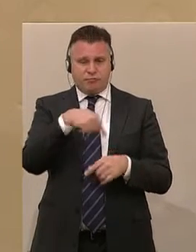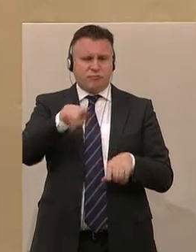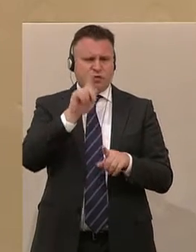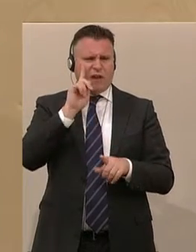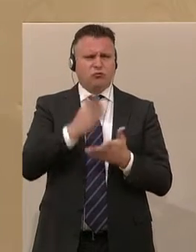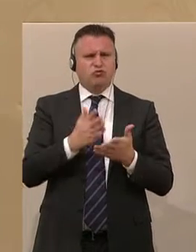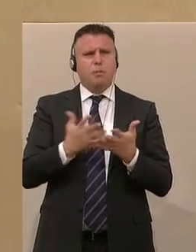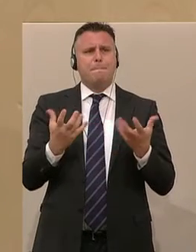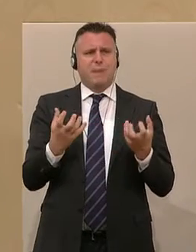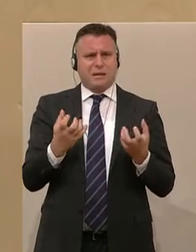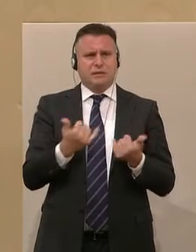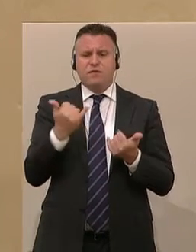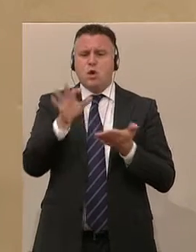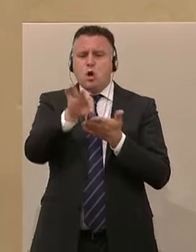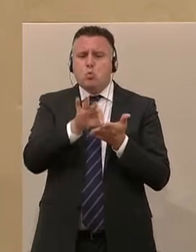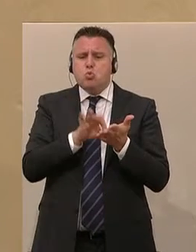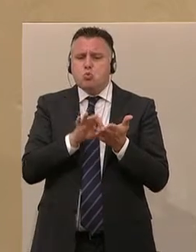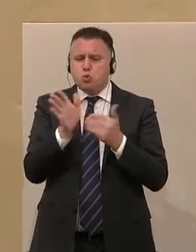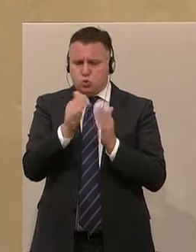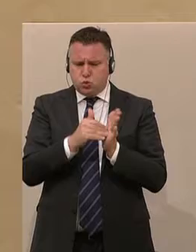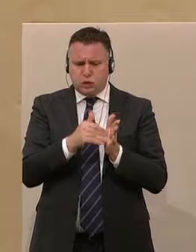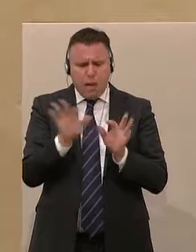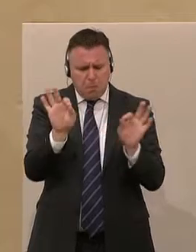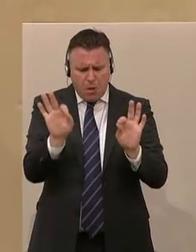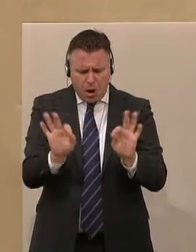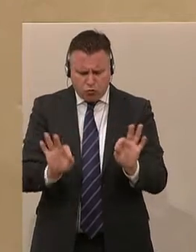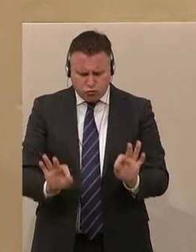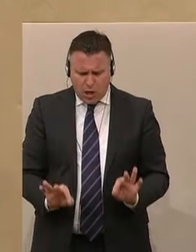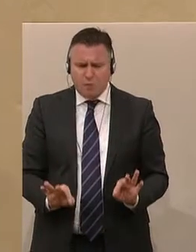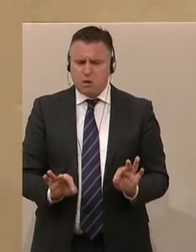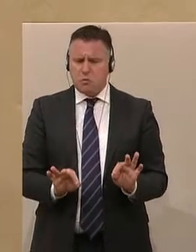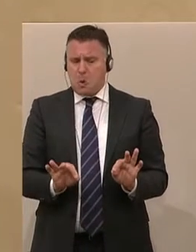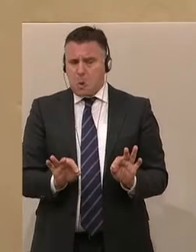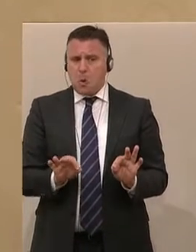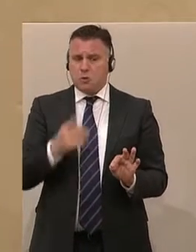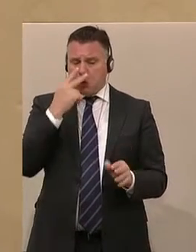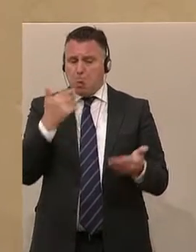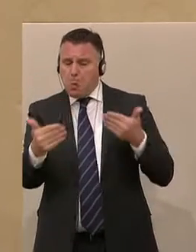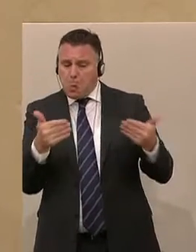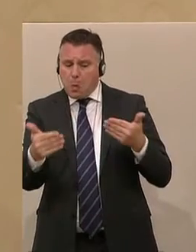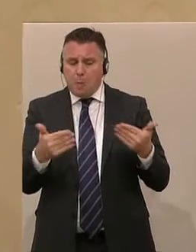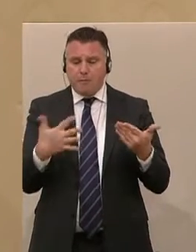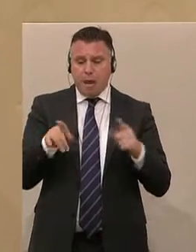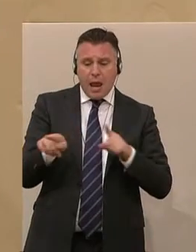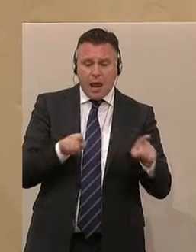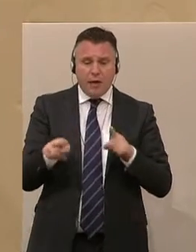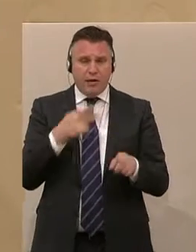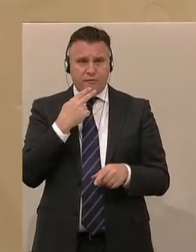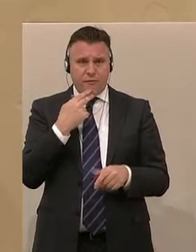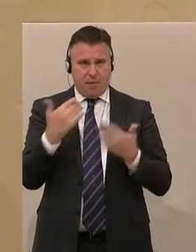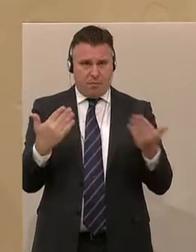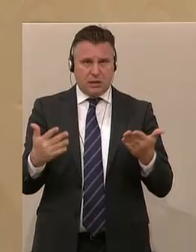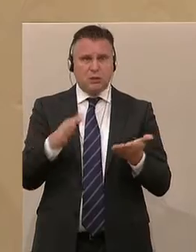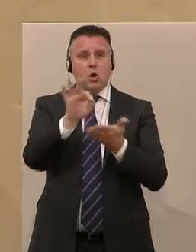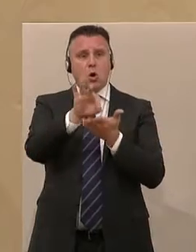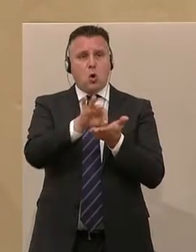haben, kennen das. Es gibt ein Punktesystem, das kann man also dann oft nach Belieben gewichten und dieses Punktesystem,